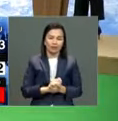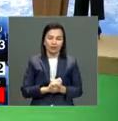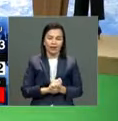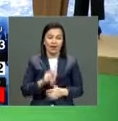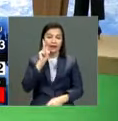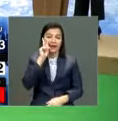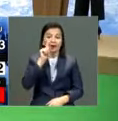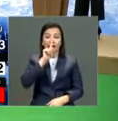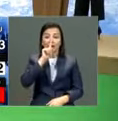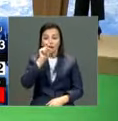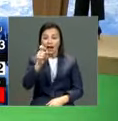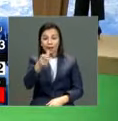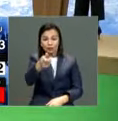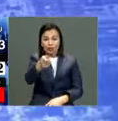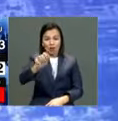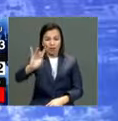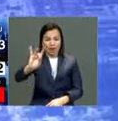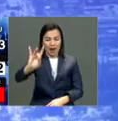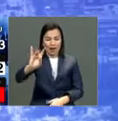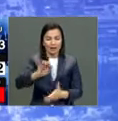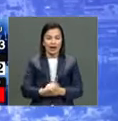แต่ในส่วนกระบวนการนี้ไม่ต้องห่วงนะครับเราคุมเข้มนะครับทั้งในส่วนของการลบชื่อออกไปจากระบบนะครับคือต้องเรียนก่อนว่าเว็บไซต์พวกนี้นะครับที่เป็นชื่อเหมือนเนี่ยเป็นเรื่องปกตินะครับไม่ใช่ไม่ใช่เรื่องแปลงนะครับแต่ว่าประเทศเราก็มีกลไกในการป้องกันครับเช่นเข้าไปตั้งอยู่เมืองนอกแล้วก็ไม่ให้เขาวิ่งไปที่ตรงนี้ได้อย่างนี้ครับต้องอันนี้ต้องใส่หัวความร่วมมือจากหลายภาคส่วนครับค่ะนี้ทำถามจากผู้สื่อข่าวนะคะจากช่อง8